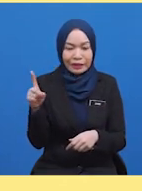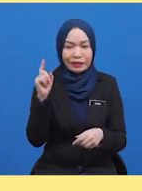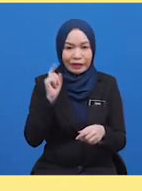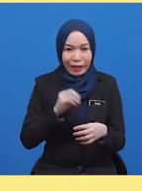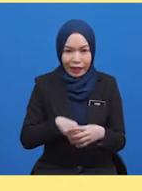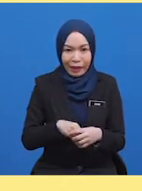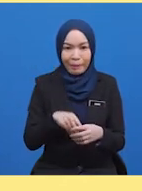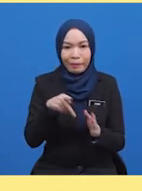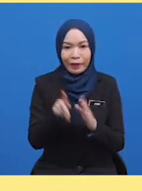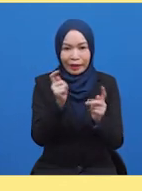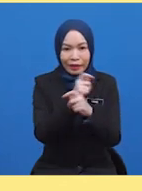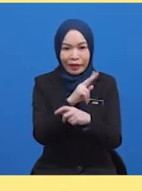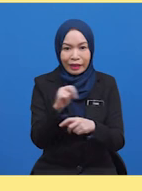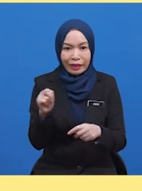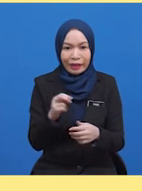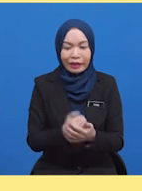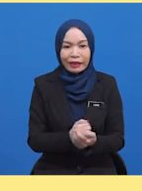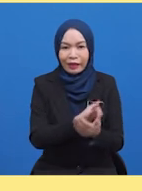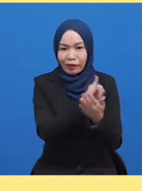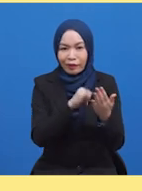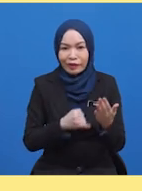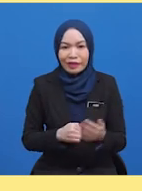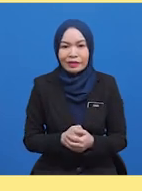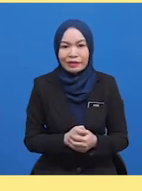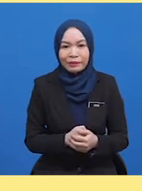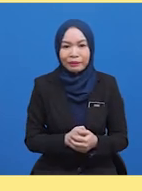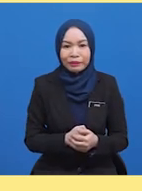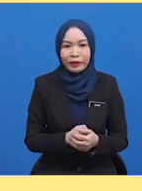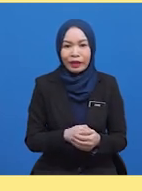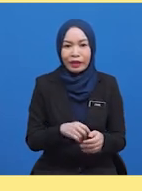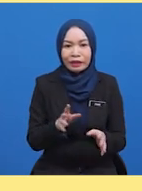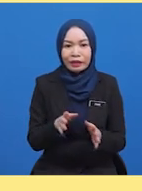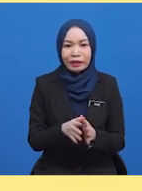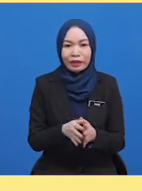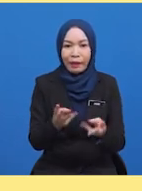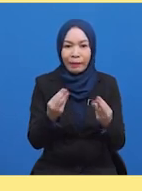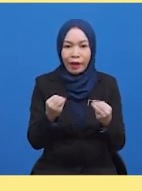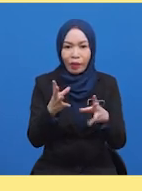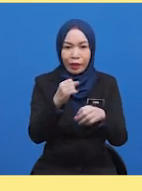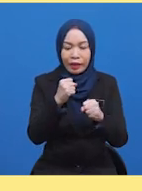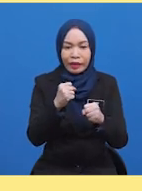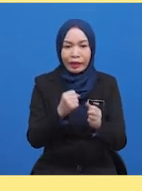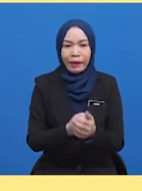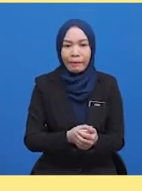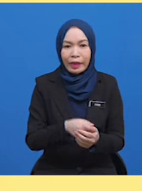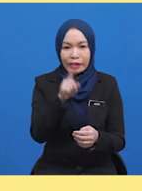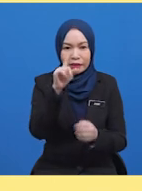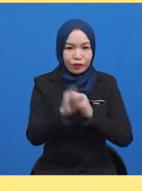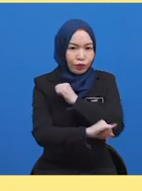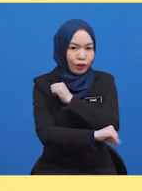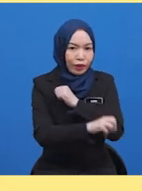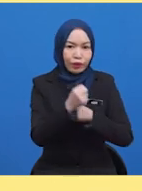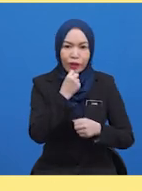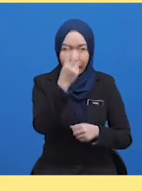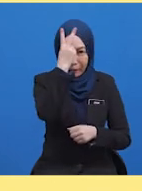kampungnya beruntung berhajat untuk membeli seekor kambing untuk dijadikan